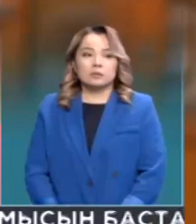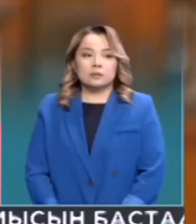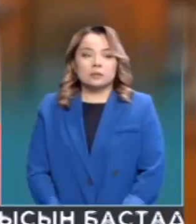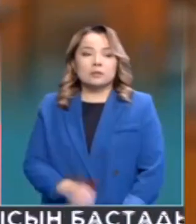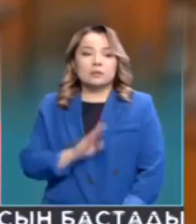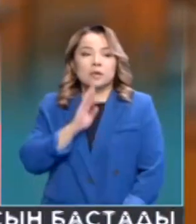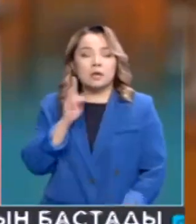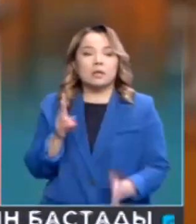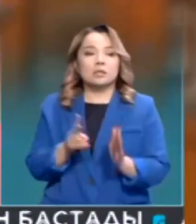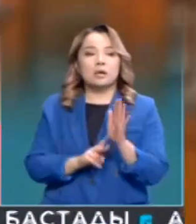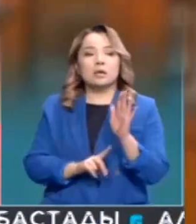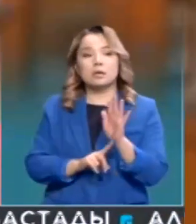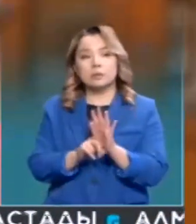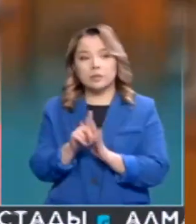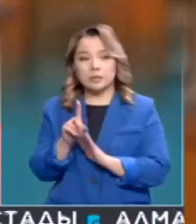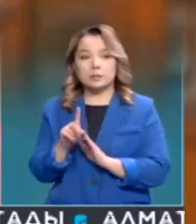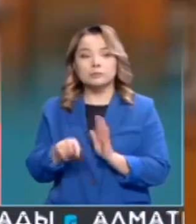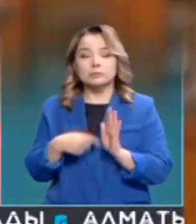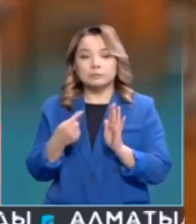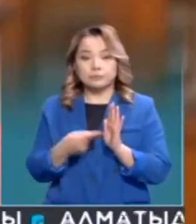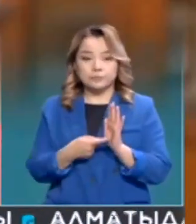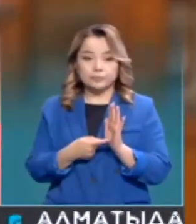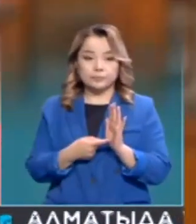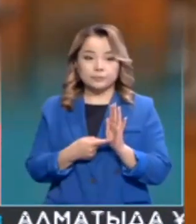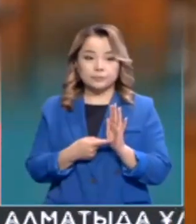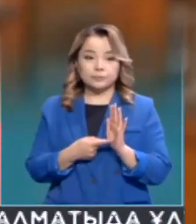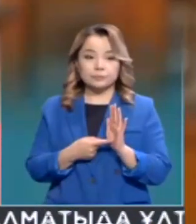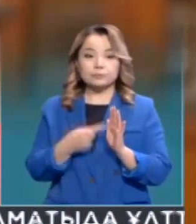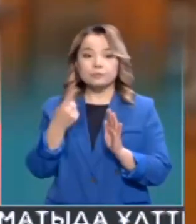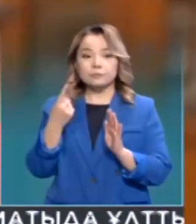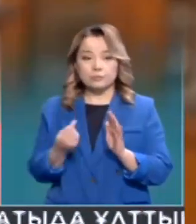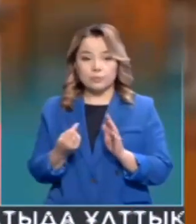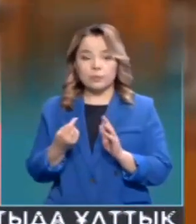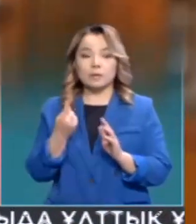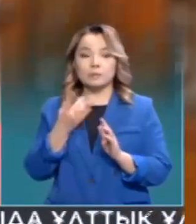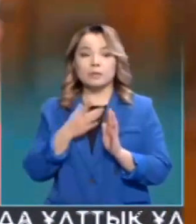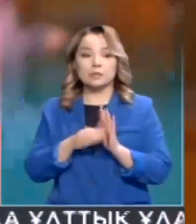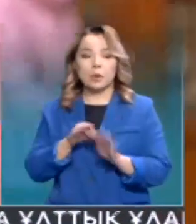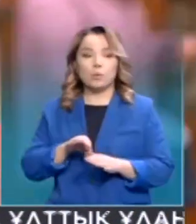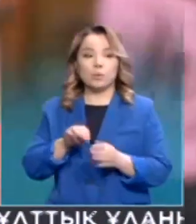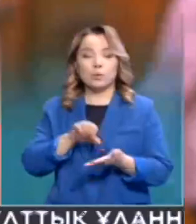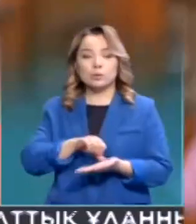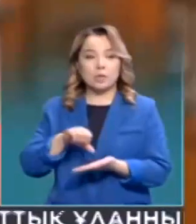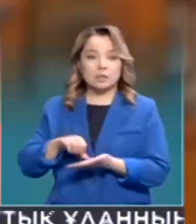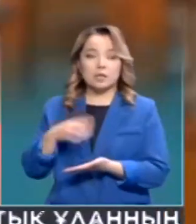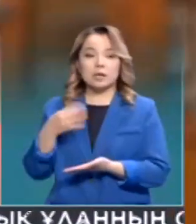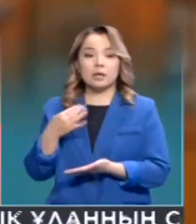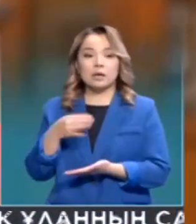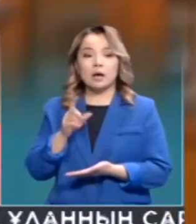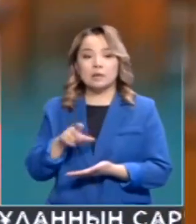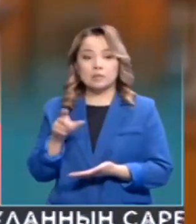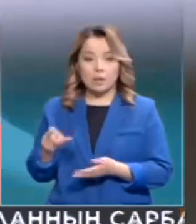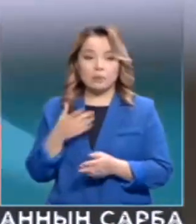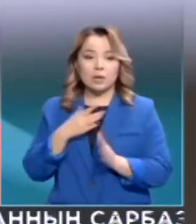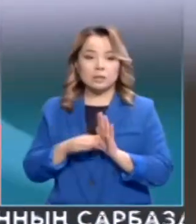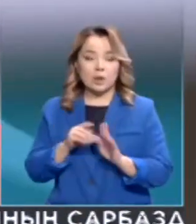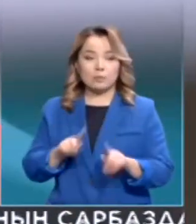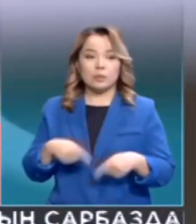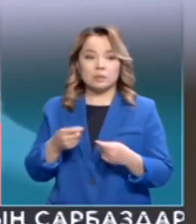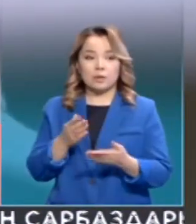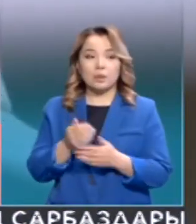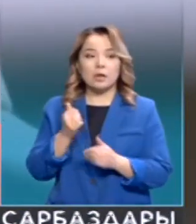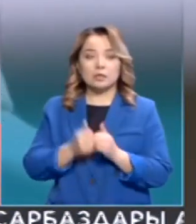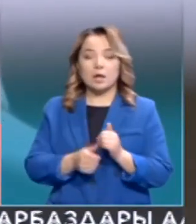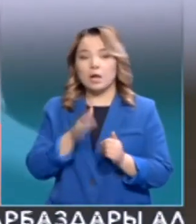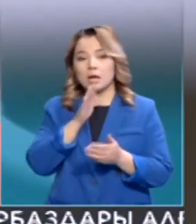Таңертең 7-де басталған сауалнамаға бір күнге бір сайлау учаскесінен 40 адамнан дауыс алу керекпіз. Ол да әр